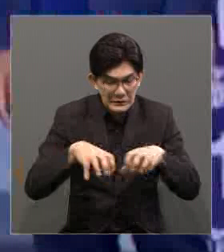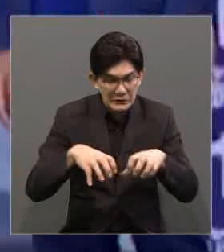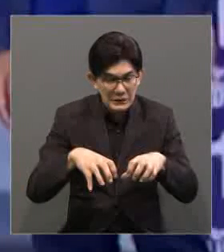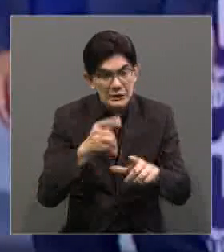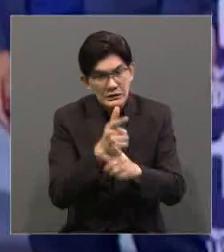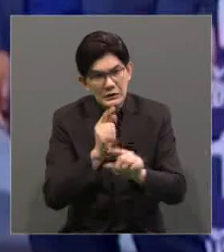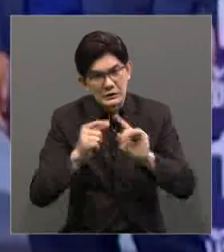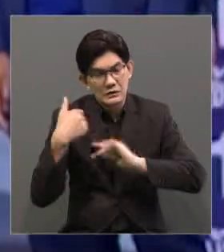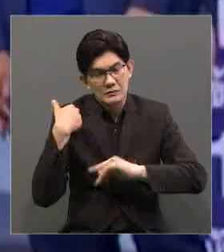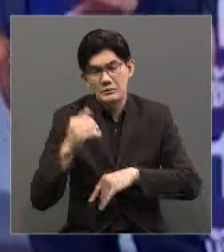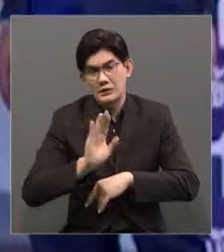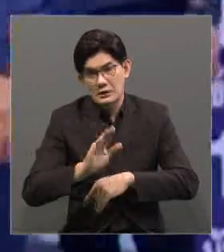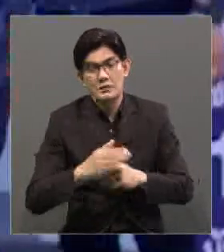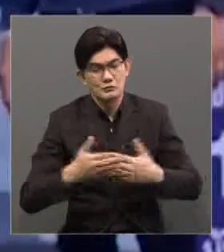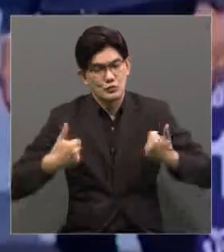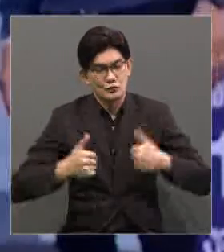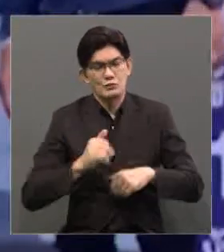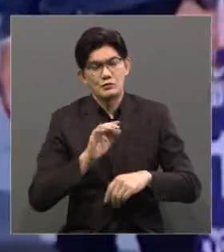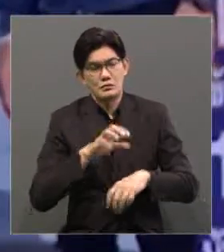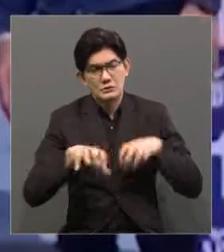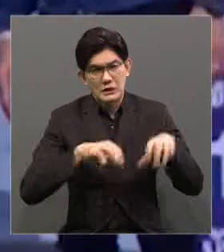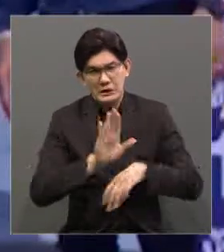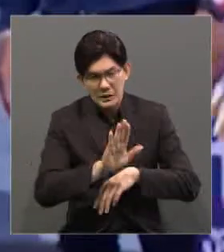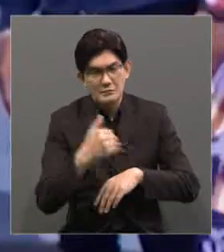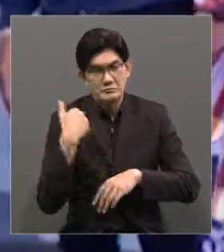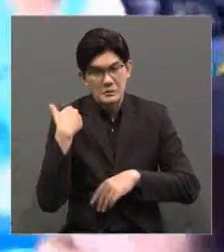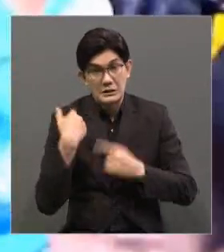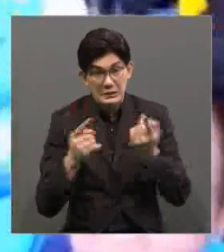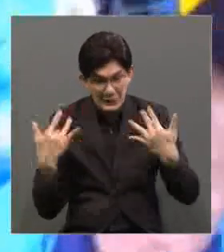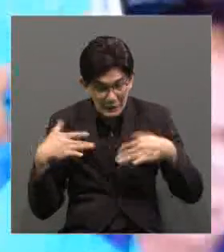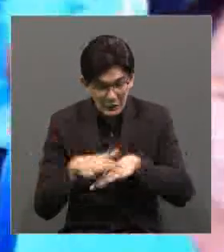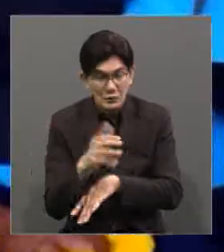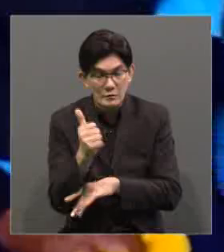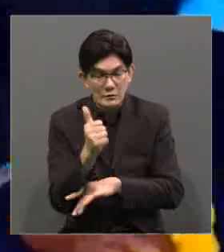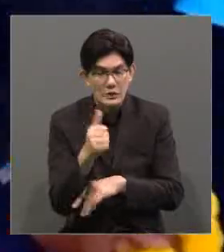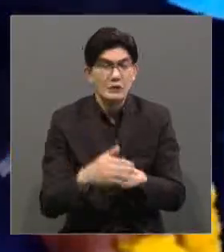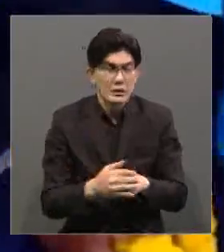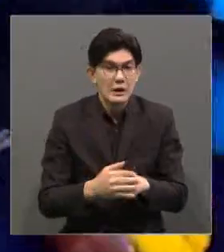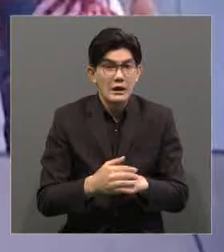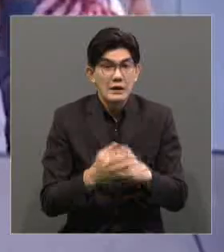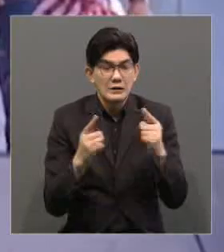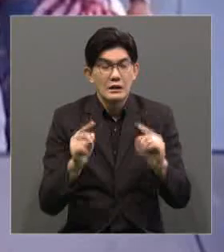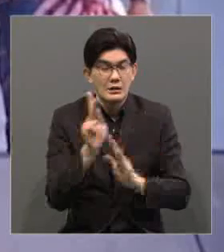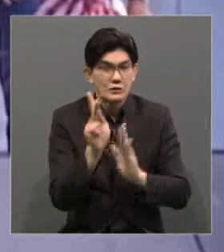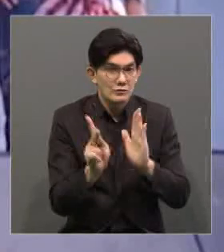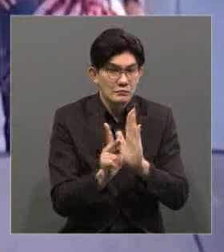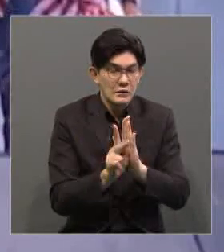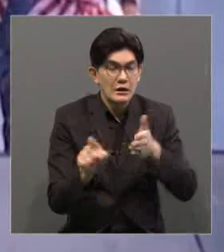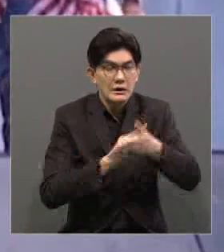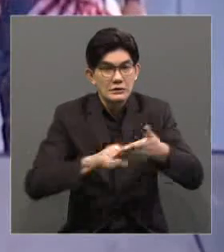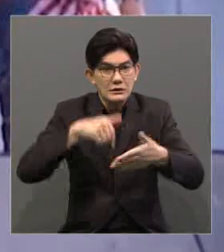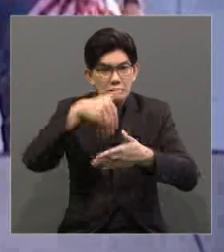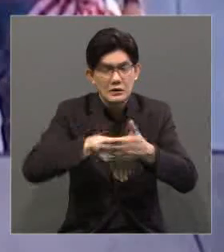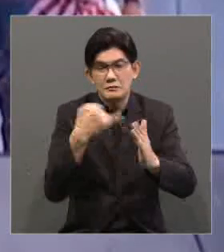เริงเนี่ยมันกำอยู่แต่สามารถไปร่วมกิจกรรมได้ไปร่วมงานได้หรือหาเสียงได้แต่อย่าทำผิดกฎหมายเลือกตั้งนะครับอย่างเ